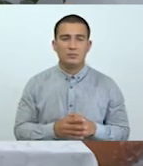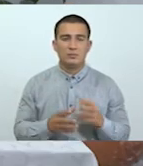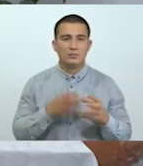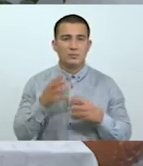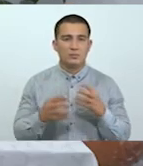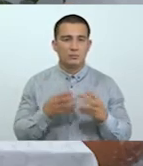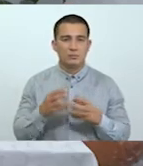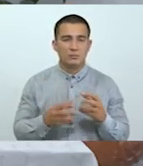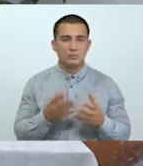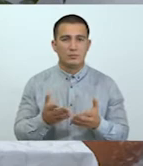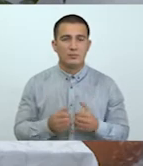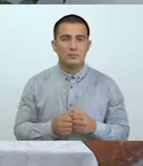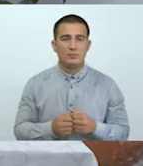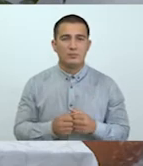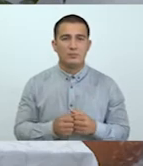pomidorimizni